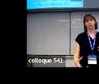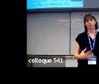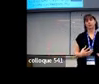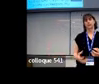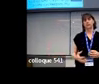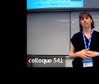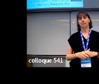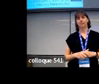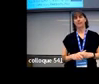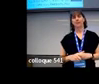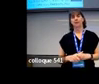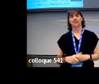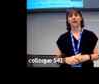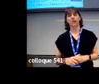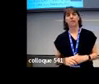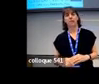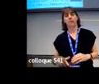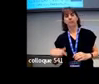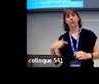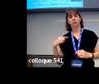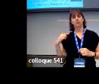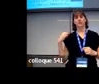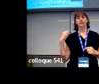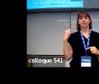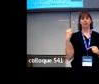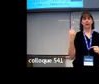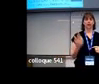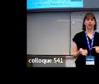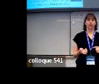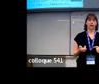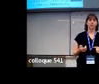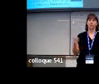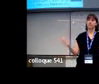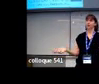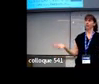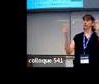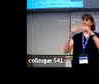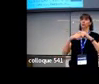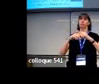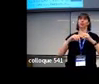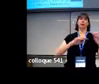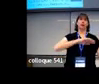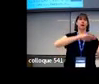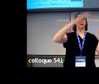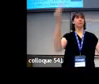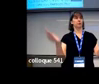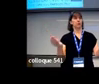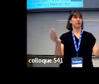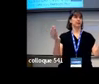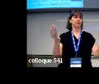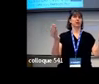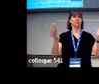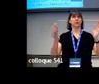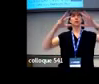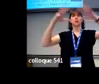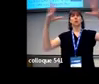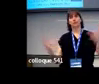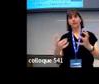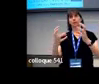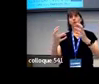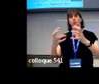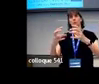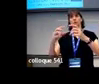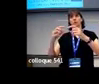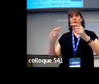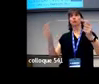la profondeur de la matière. Puis aussi, révision du travail des autres. Après, mettons, 5-6 chapitres, on